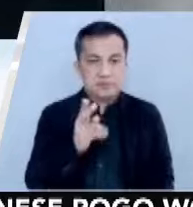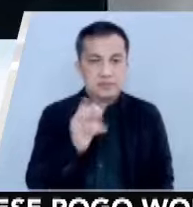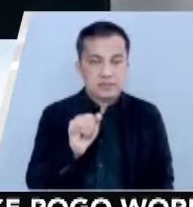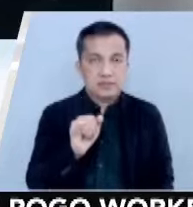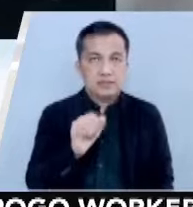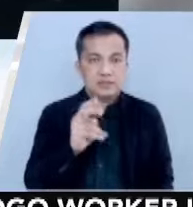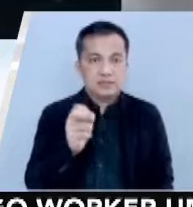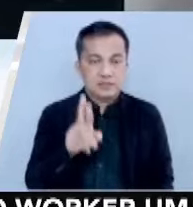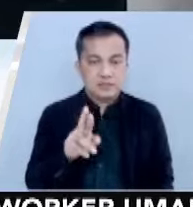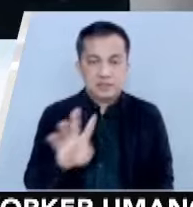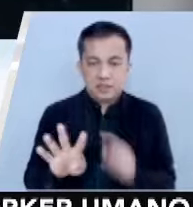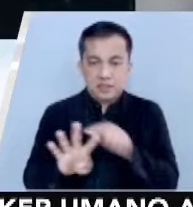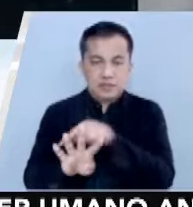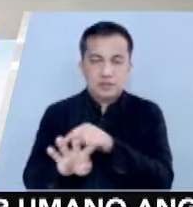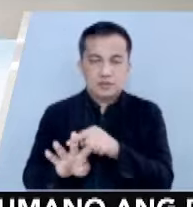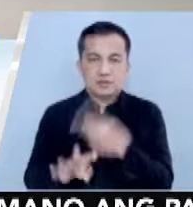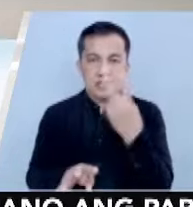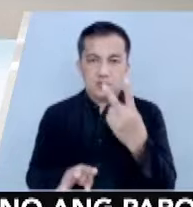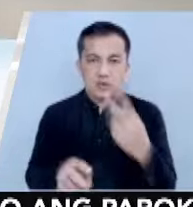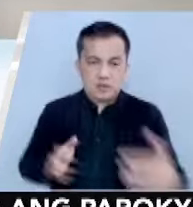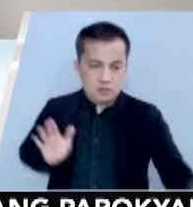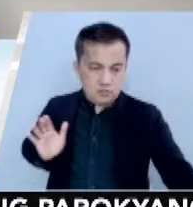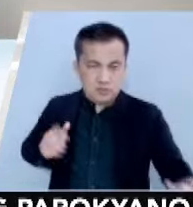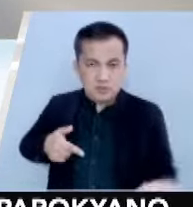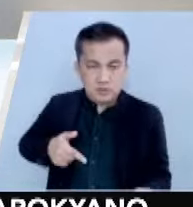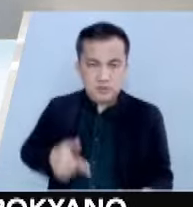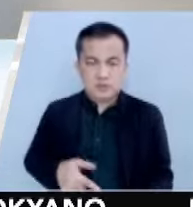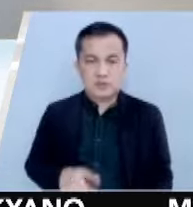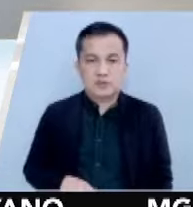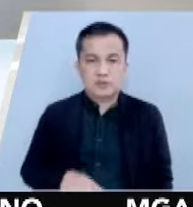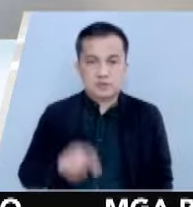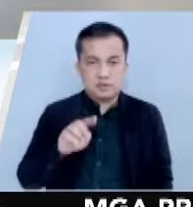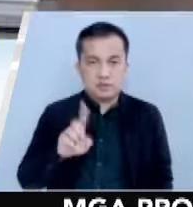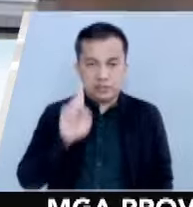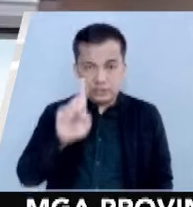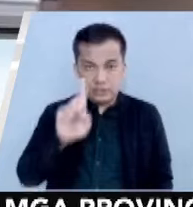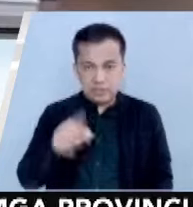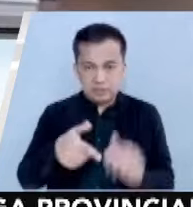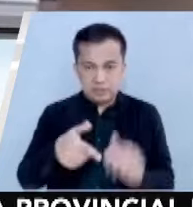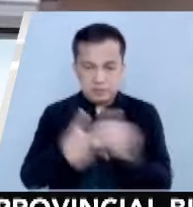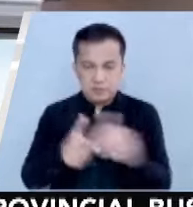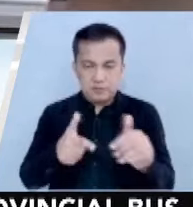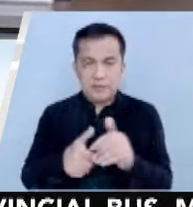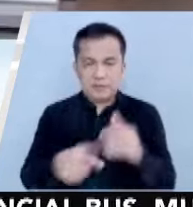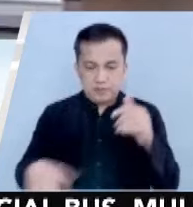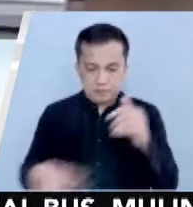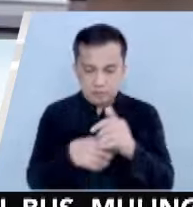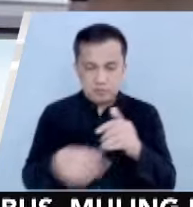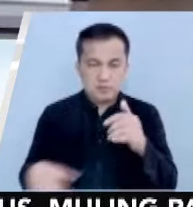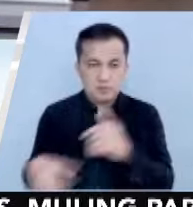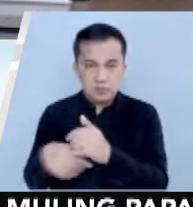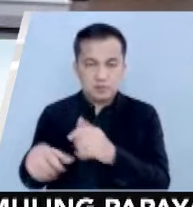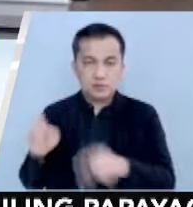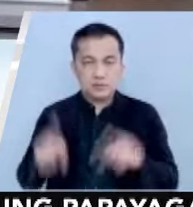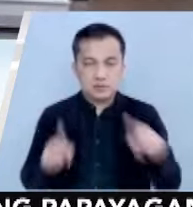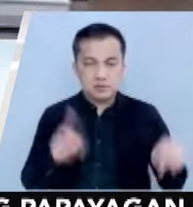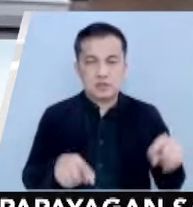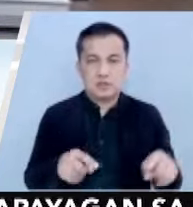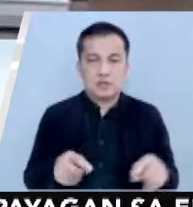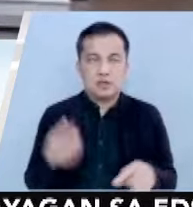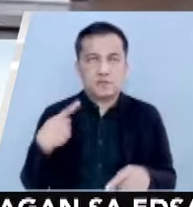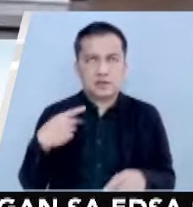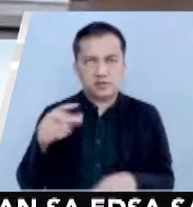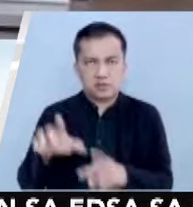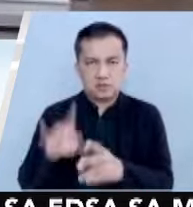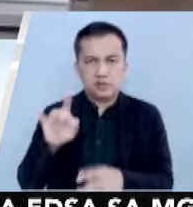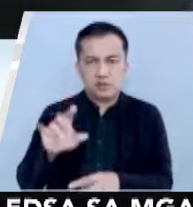dalawang high-powered long firearm, isang caliber 45 at assorted na bala. May na-discovery rin ang NBI tungkol sa isa sa mga